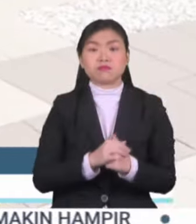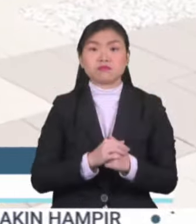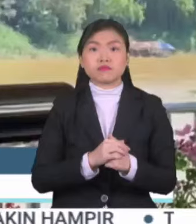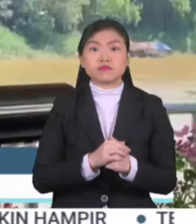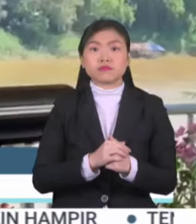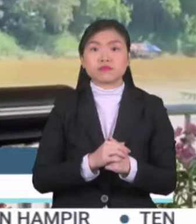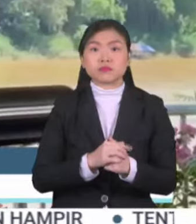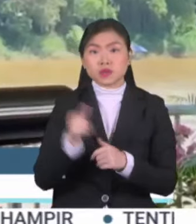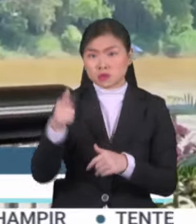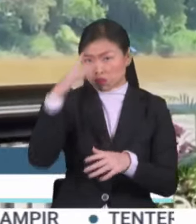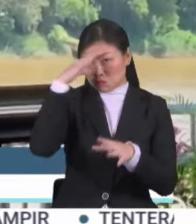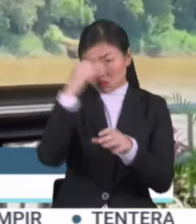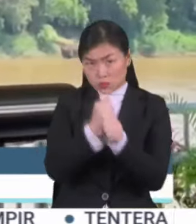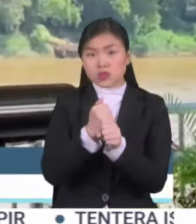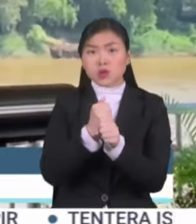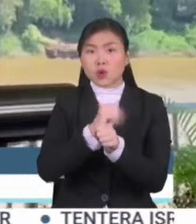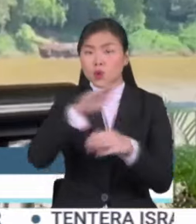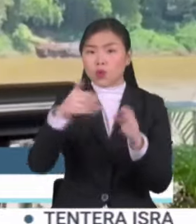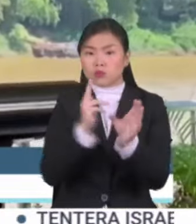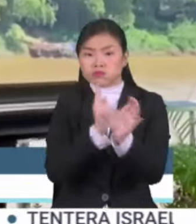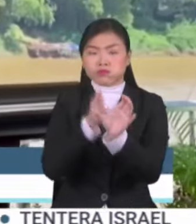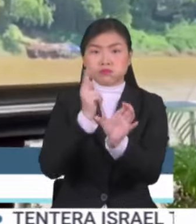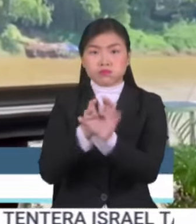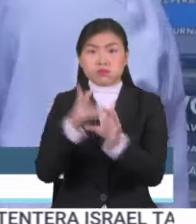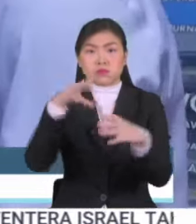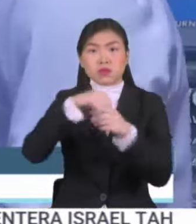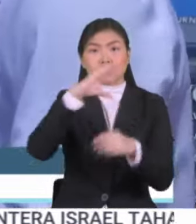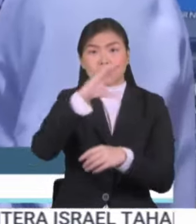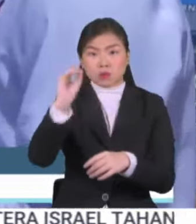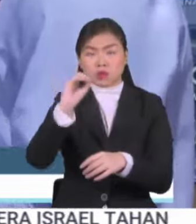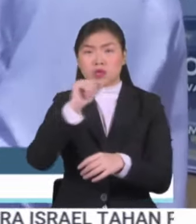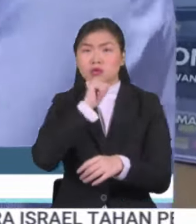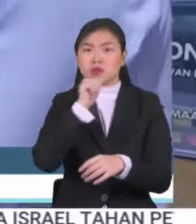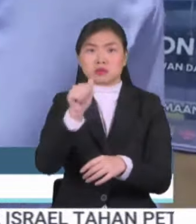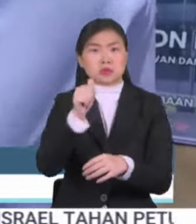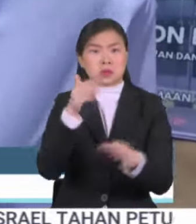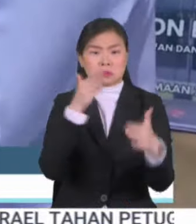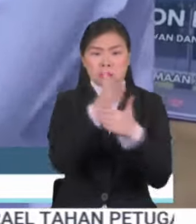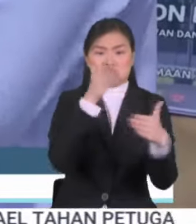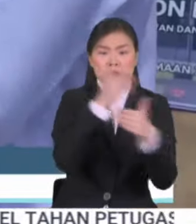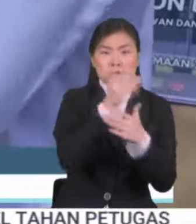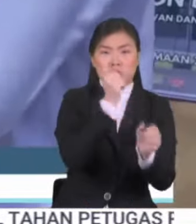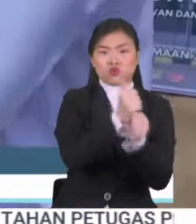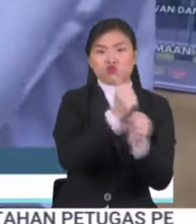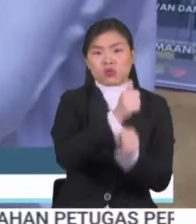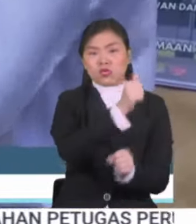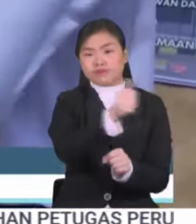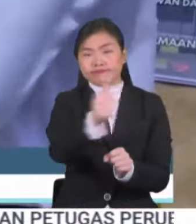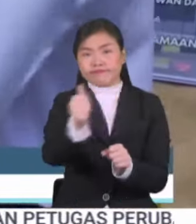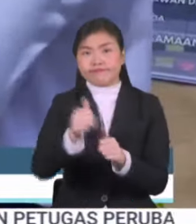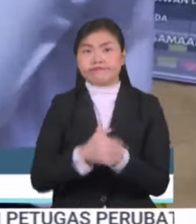Menurut beliau, pihaknya percaya penglibatan mereka dalam gerakan korporasi tidak mengganggu tugas hakiki masing-masing.